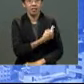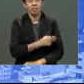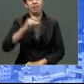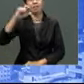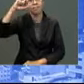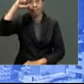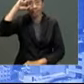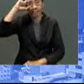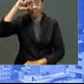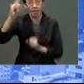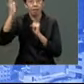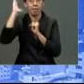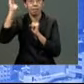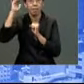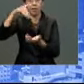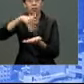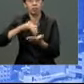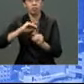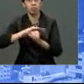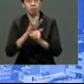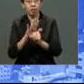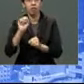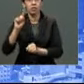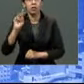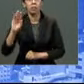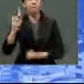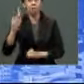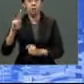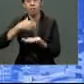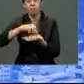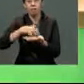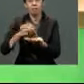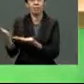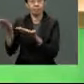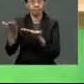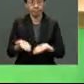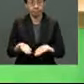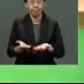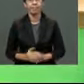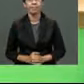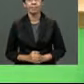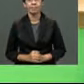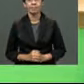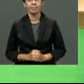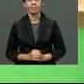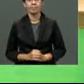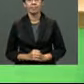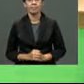ษณุโยธินโฆษกสบคแถลงรายละเอียดในวันนี้ค่ะเรียนเชิญค่ะ